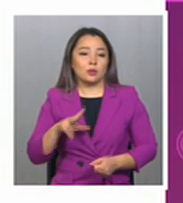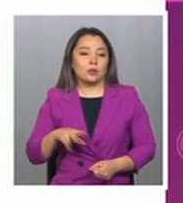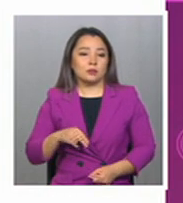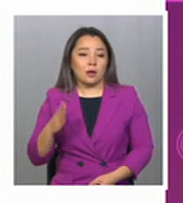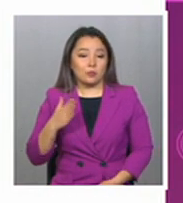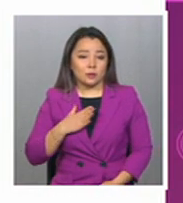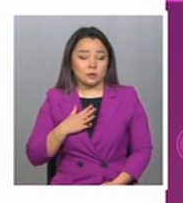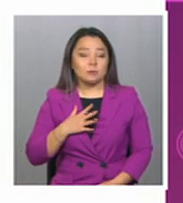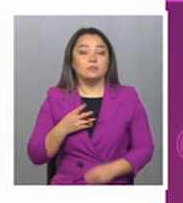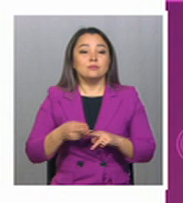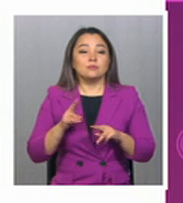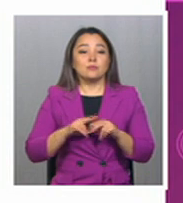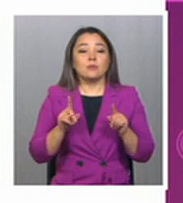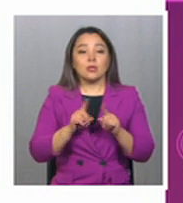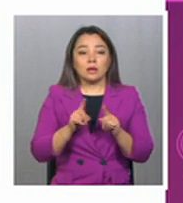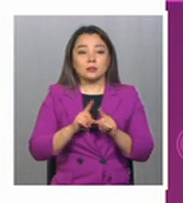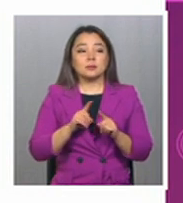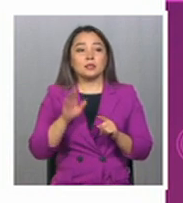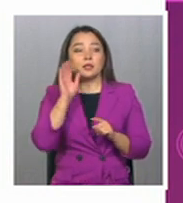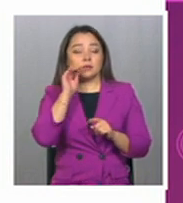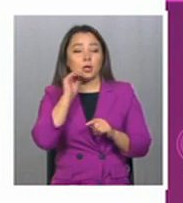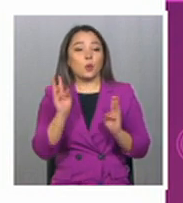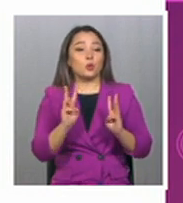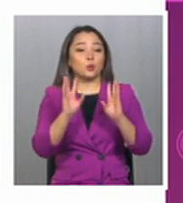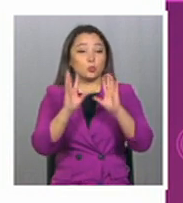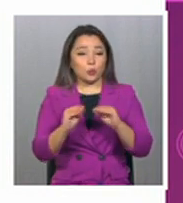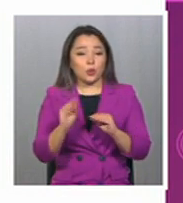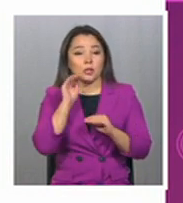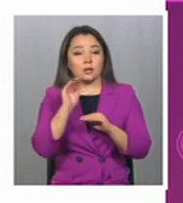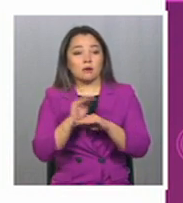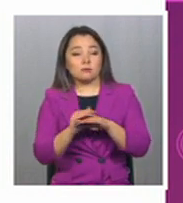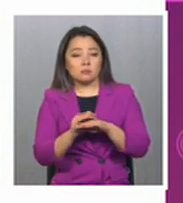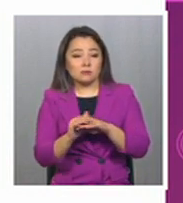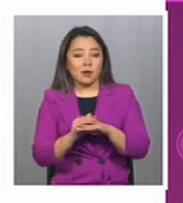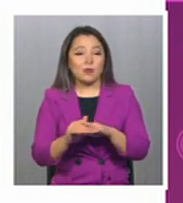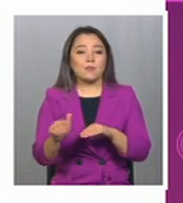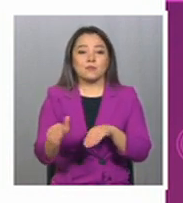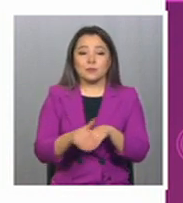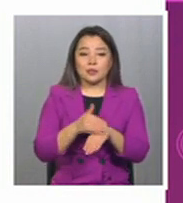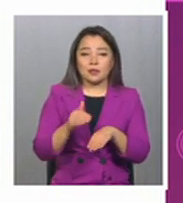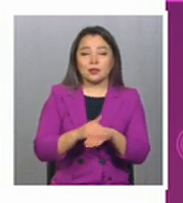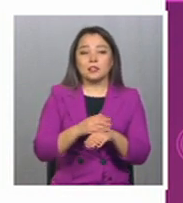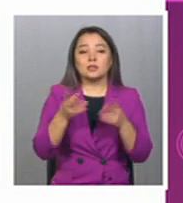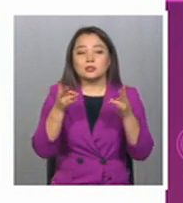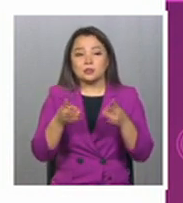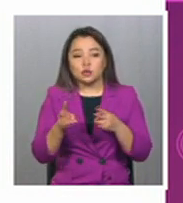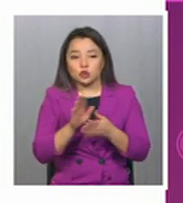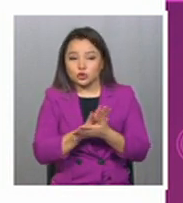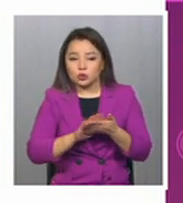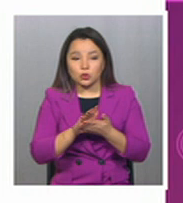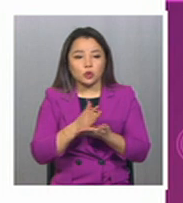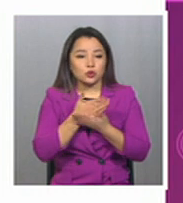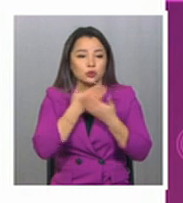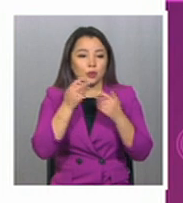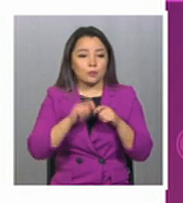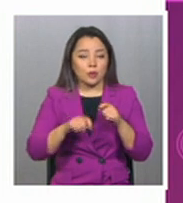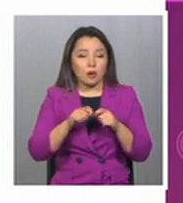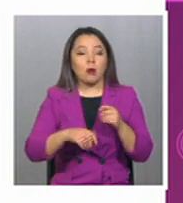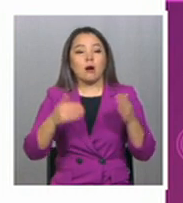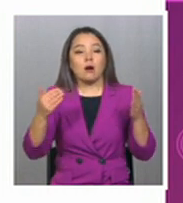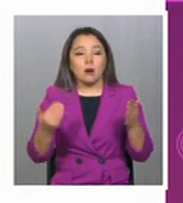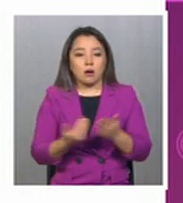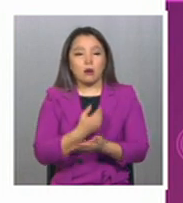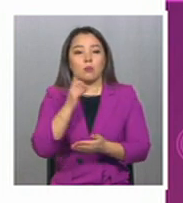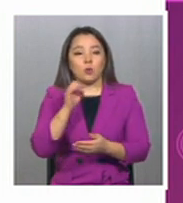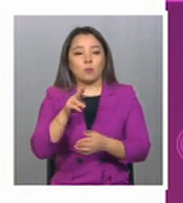Өрт сөндірушілер итті сылап сипап, жарақаттанған жері жоқ пекен деп қарай бастады. Бірақ Боб қайтадан үйге қарай